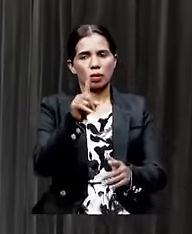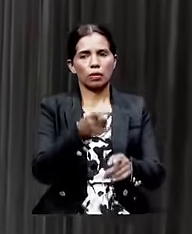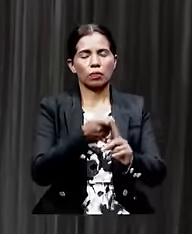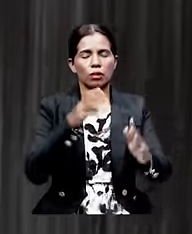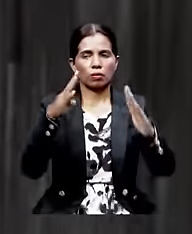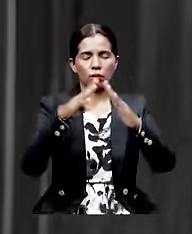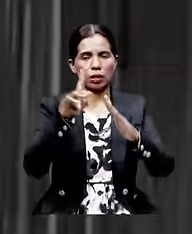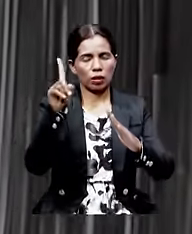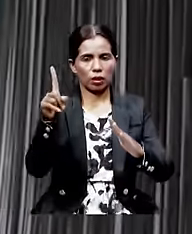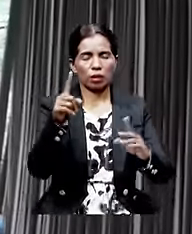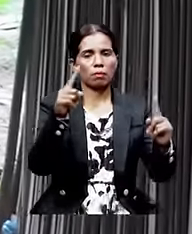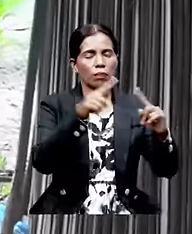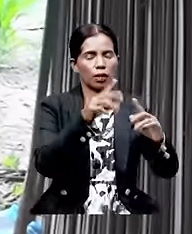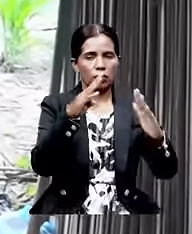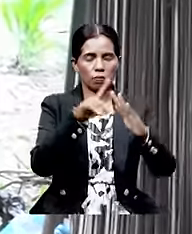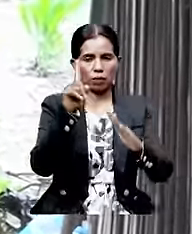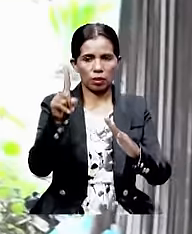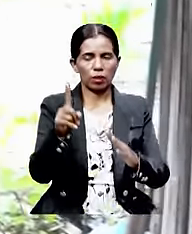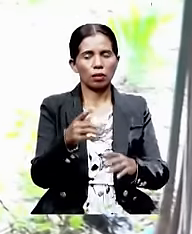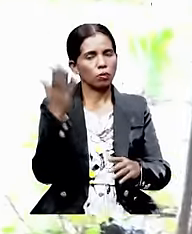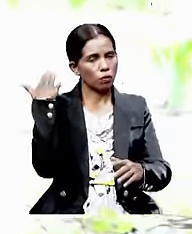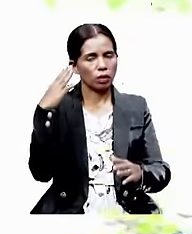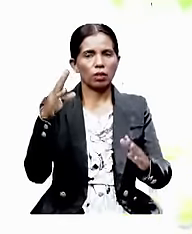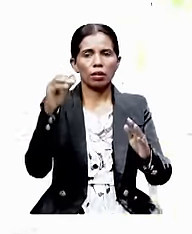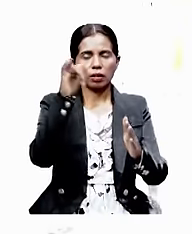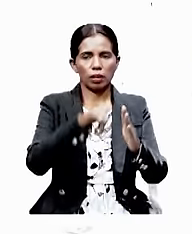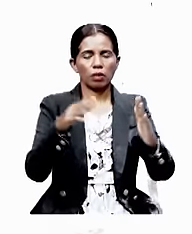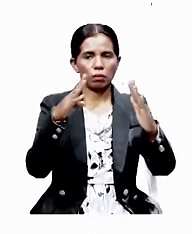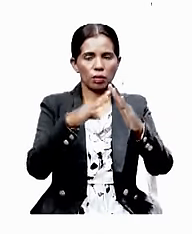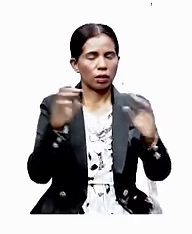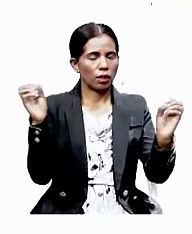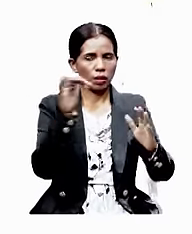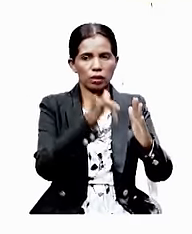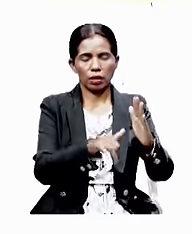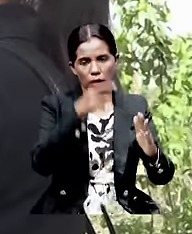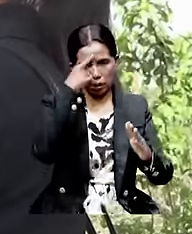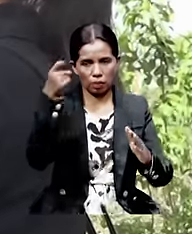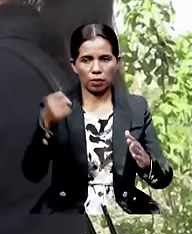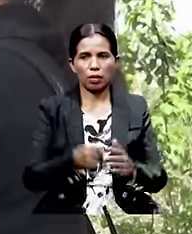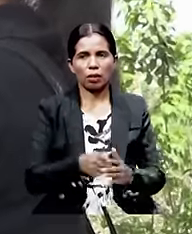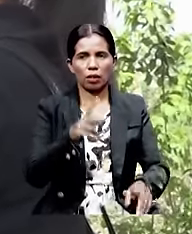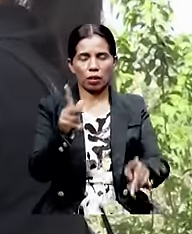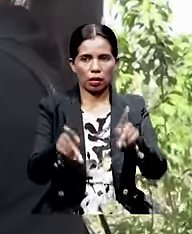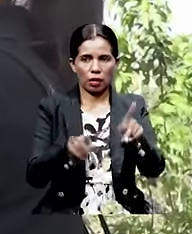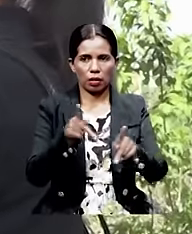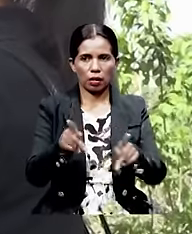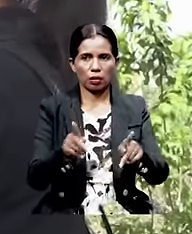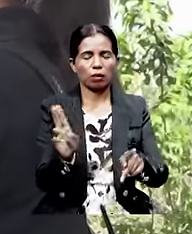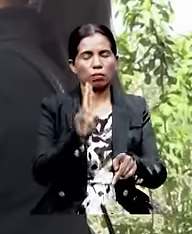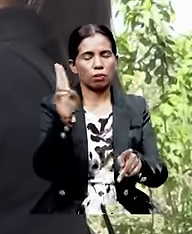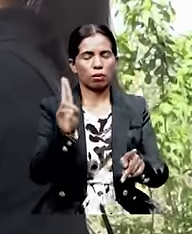ba umaida. Durante ne hela ia umaida, maybe la consegue hela metin tamba ema naing mai atu aproveita